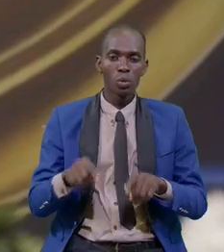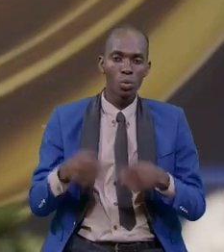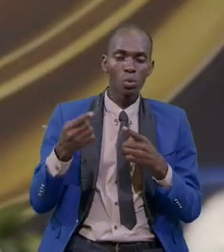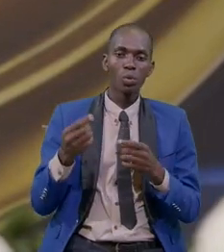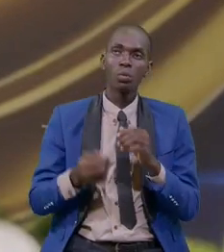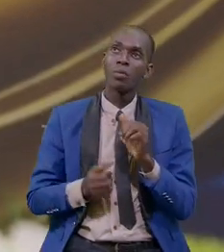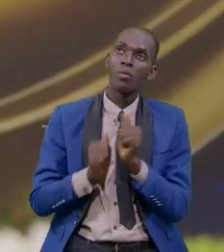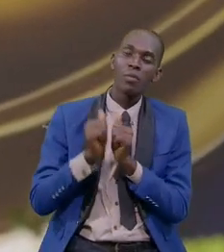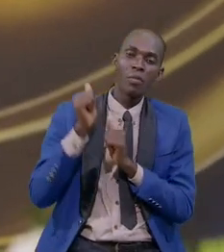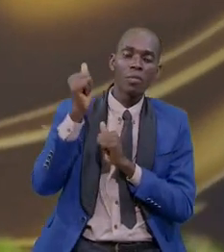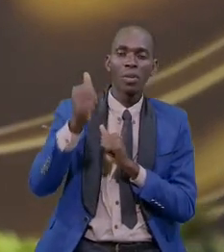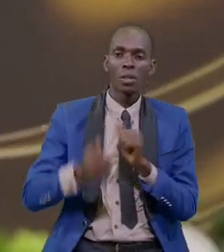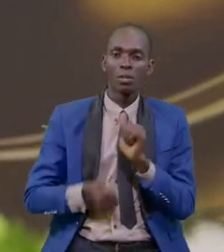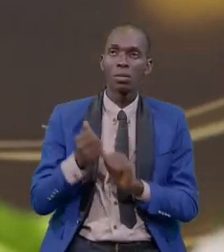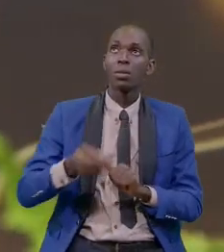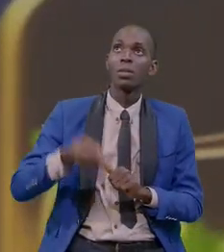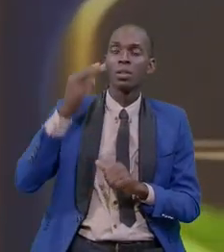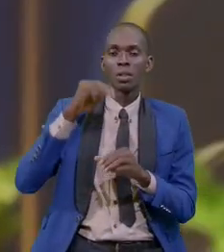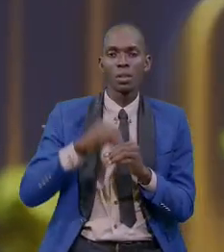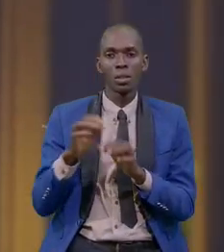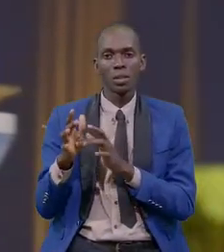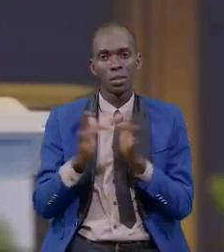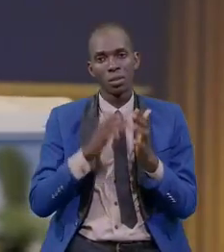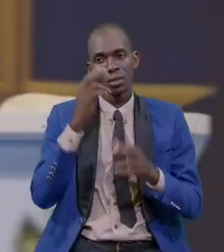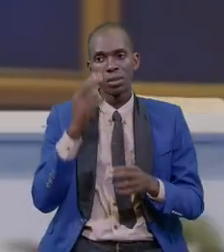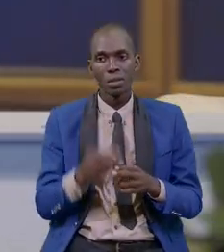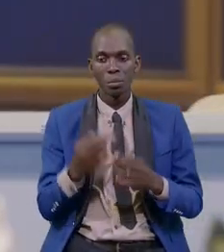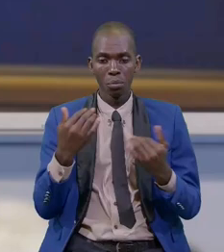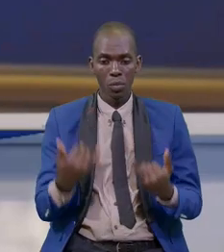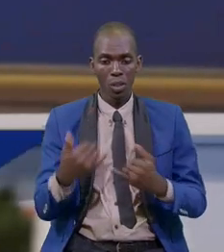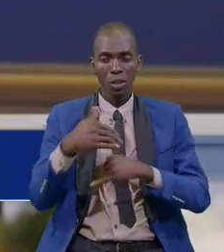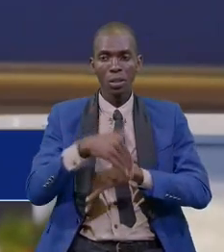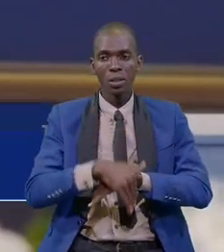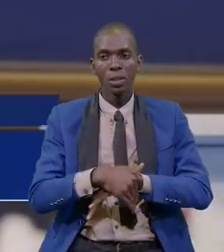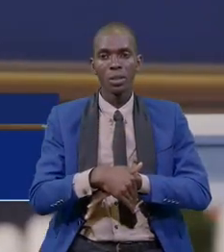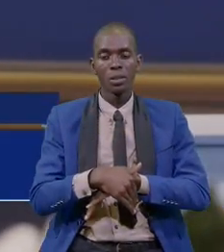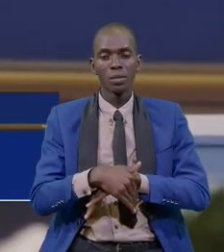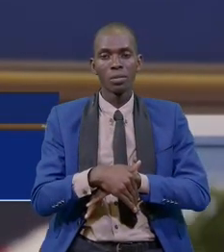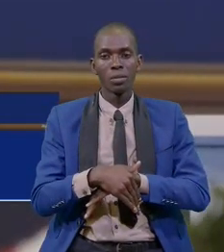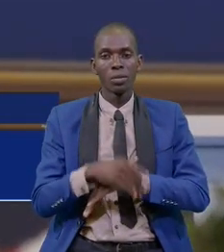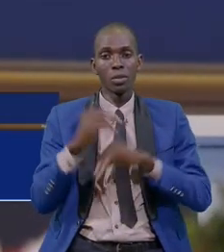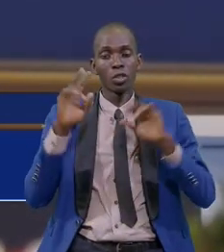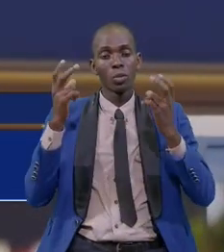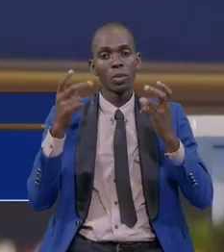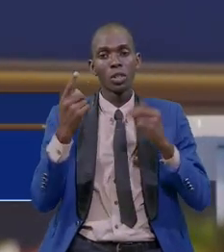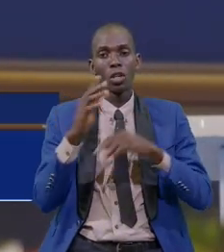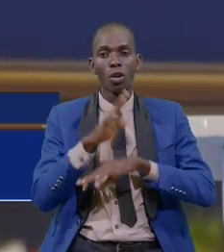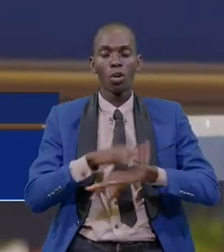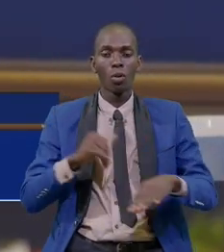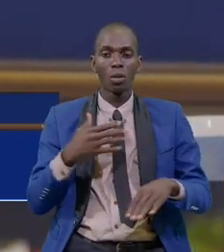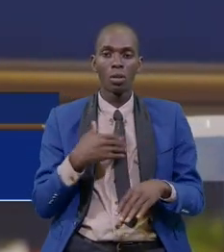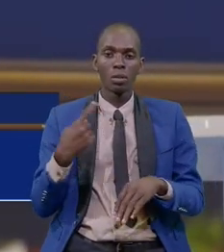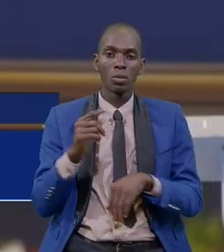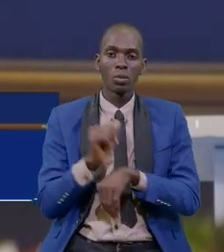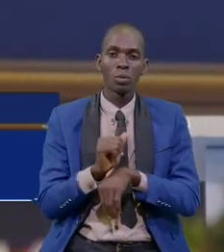en avant et plus haut au nom de Jésus. Aujourd'hui, nous considérons à ce message intitulé « L'appel et la commission